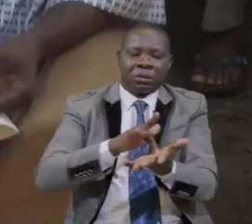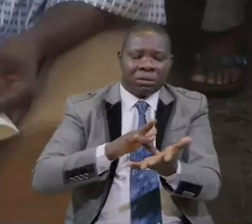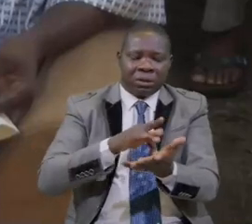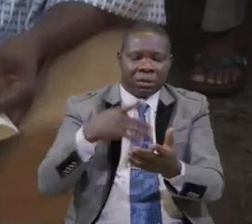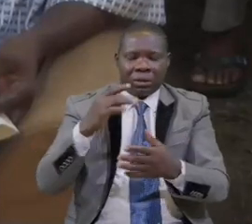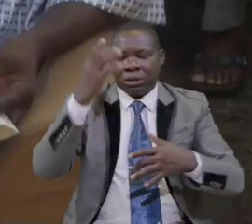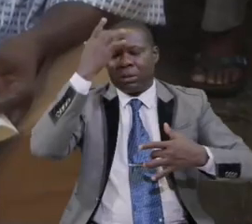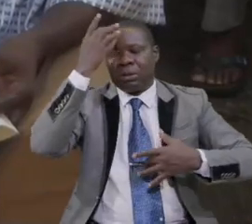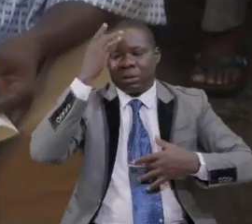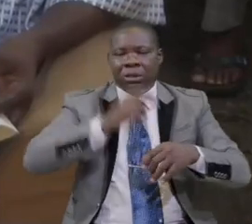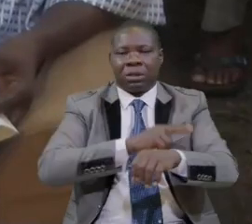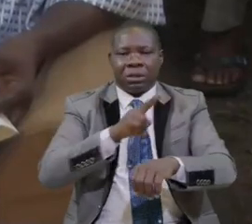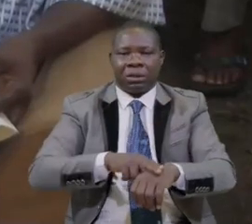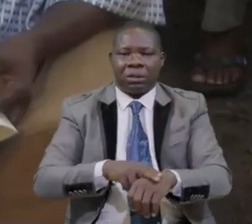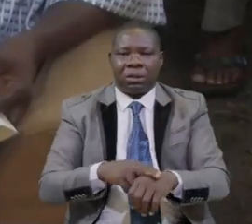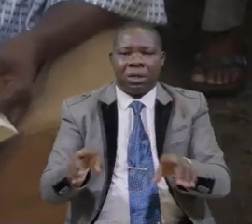la nation malade.